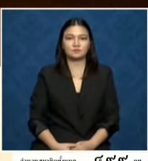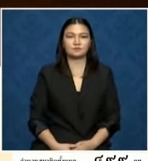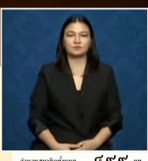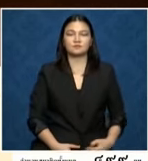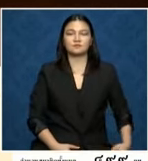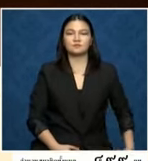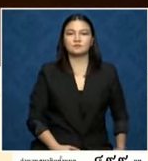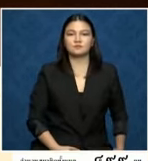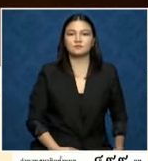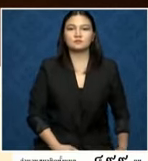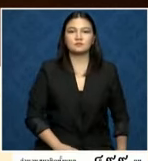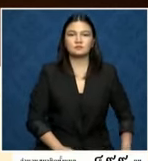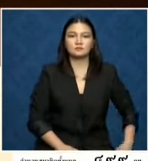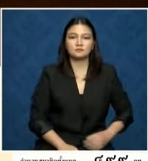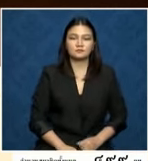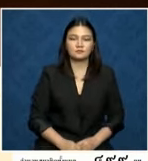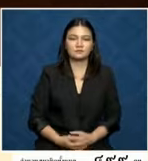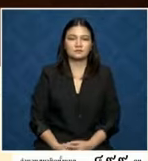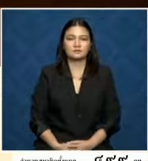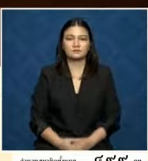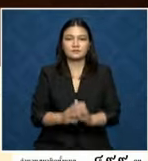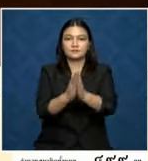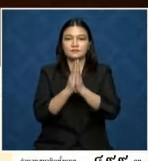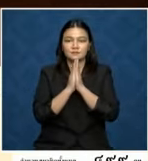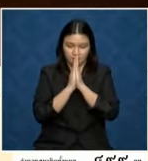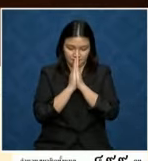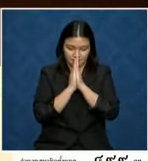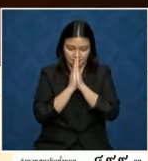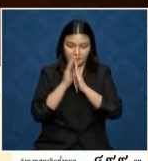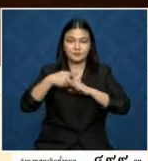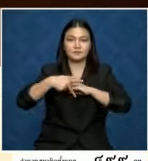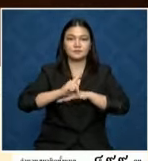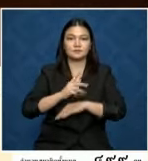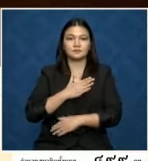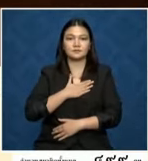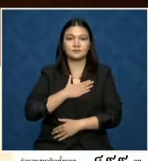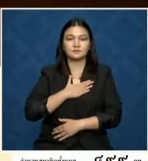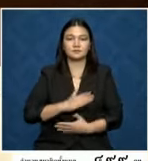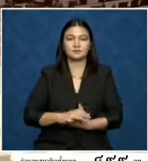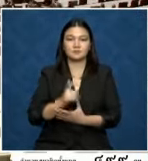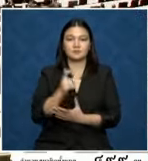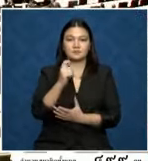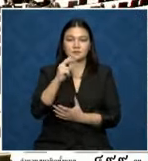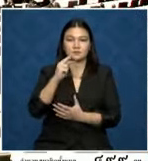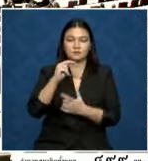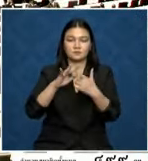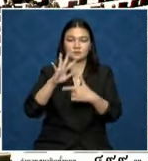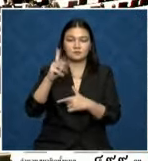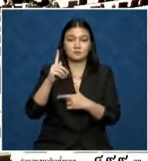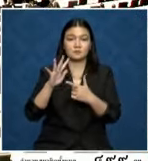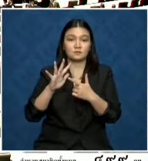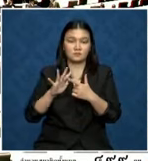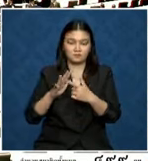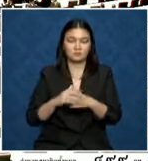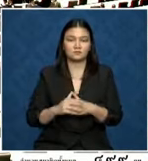ศรีครับเชิญครับ เรียนท่านประธานสภาที่เคารพผมอนุชาบูรพชัยศรีสมาชิกสภาผู้แ